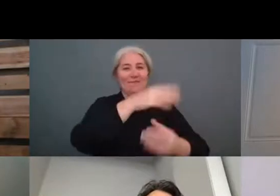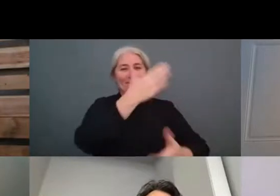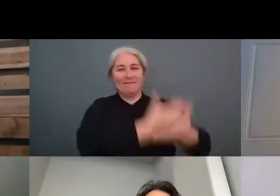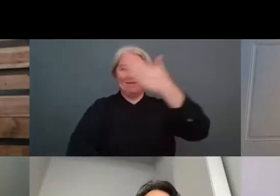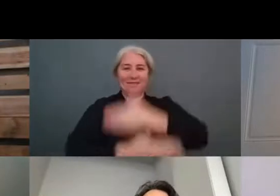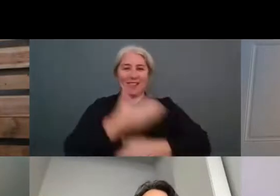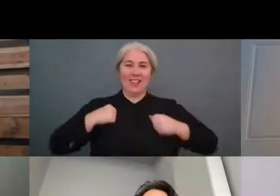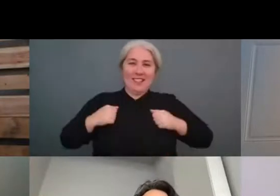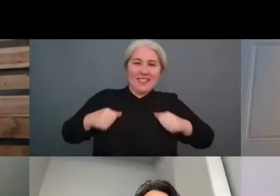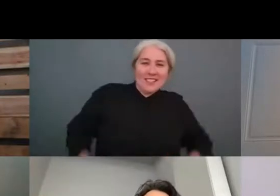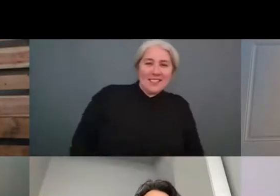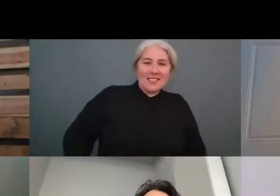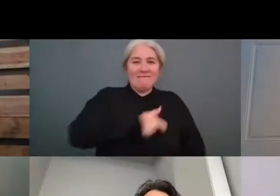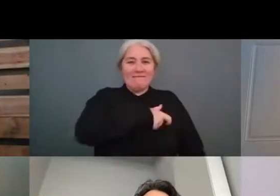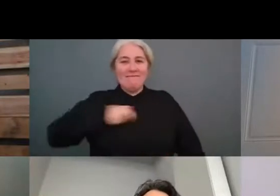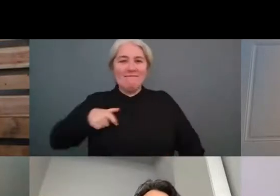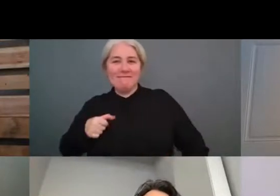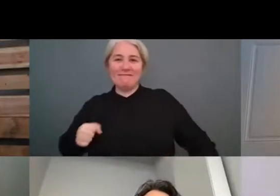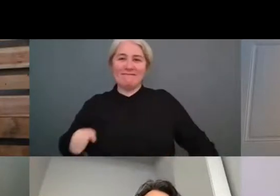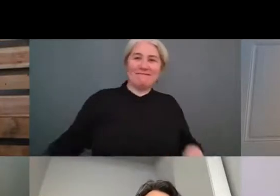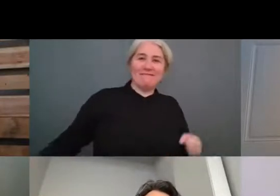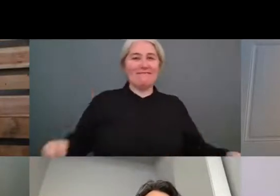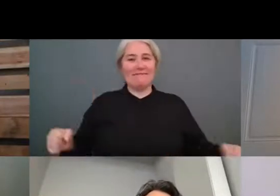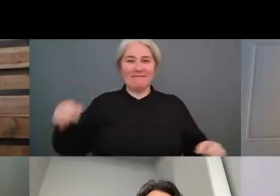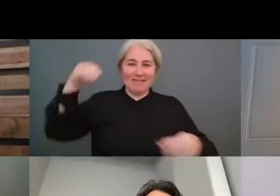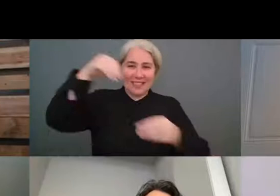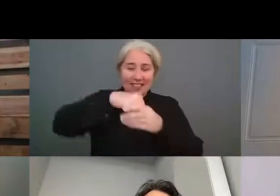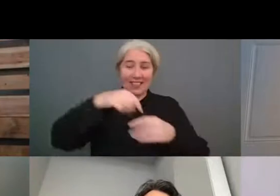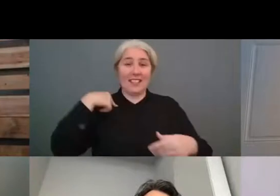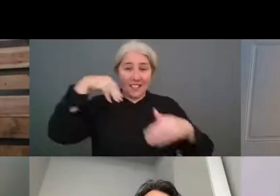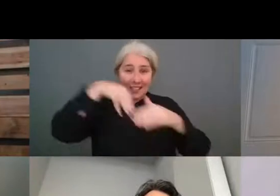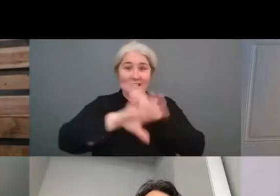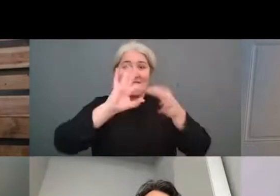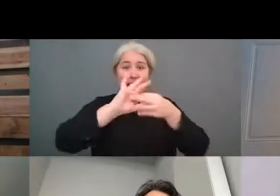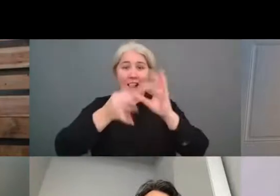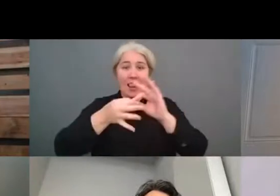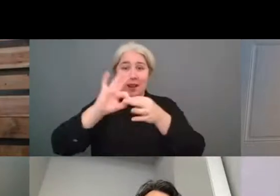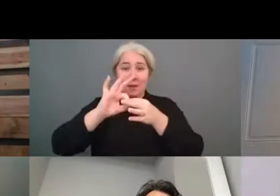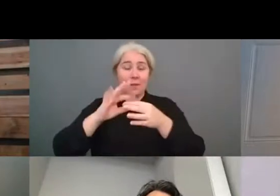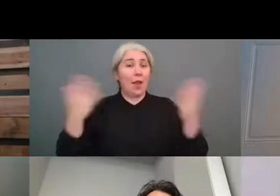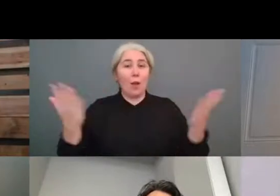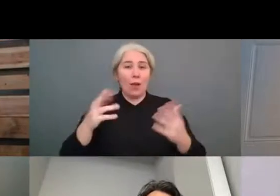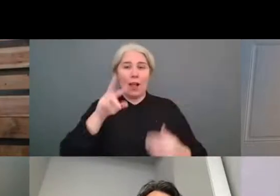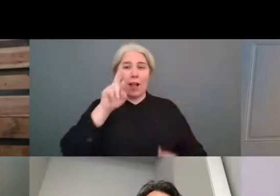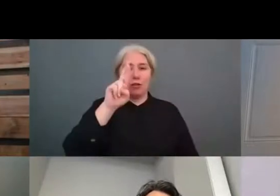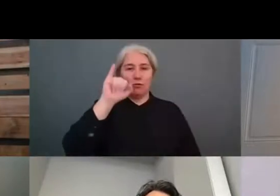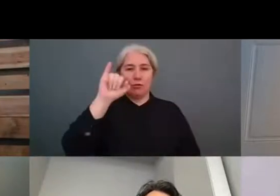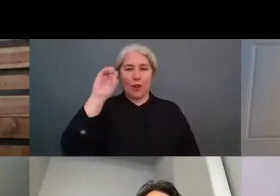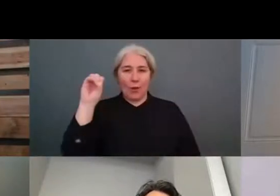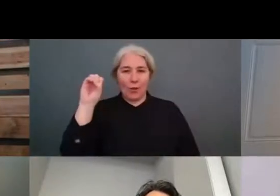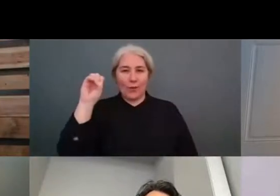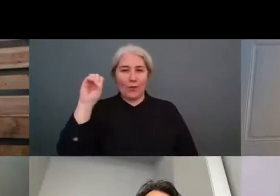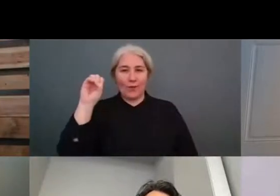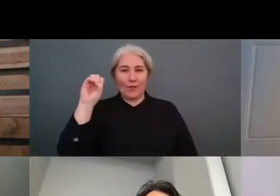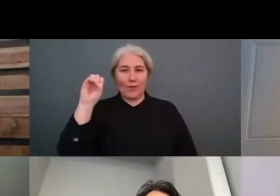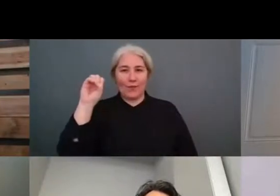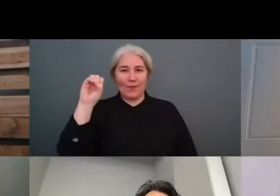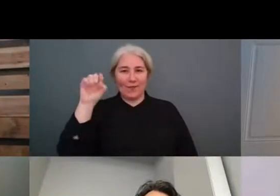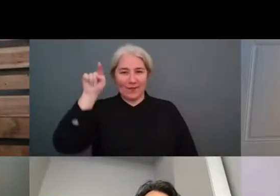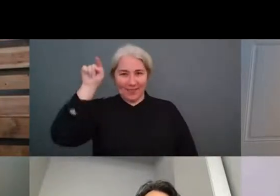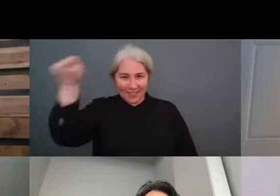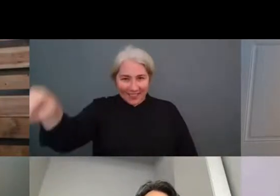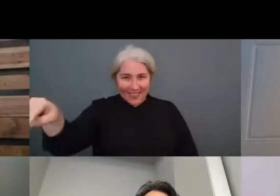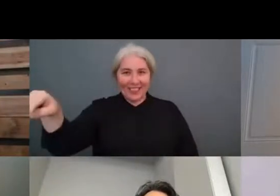en 2016 en étant le plus jeune de la délégation française j'ai fait d'autres compétitions aussi comme les championnats d'europe les championnats du monde et